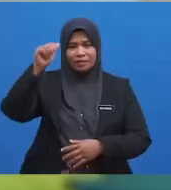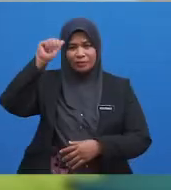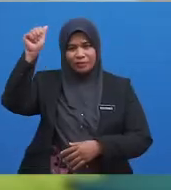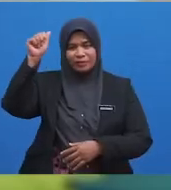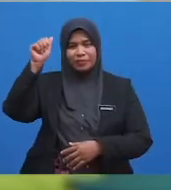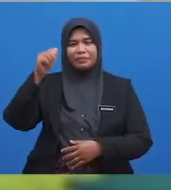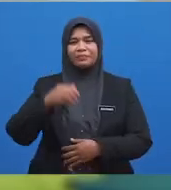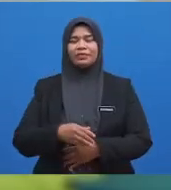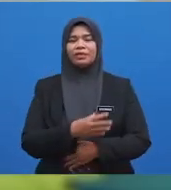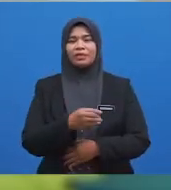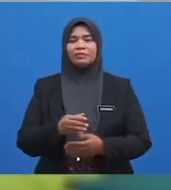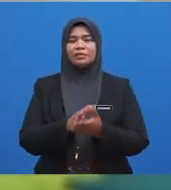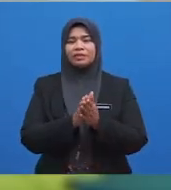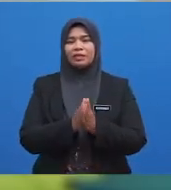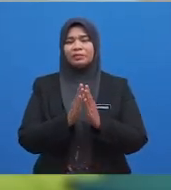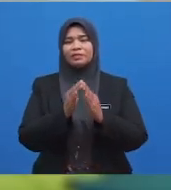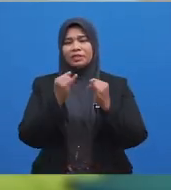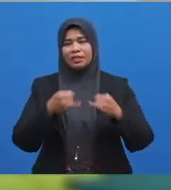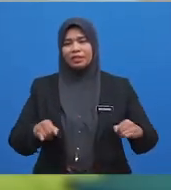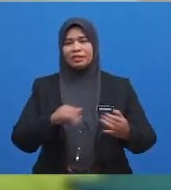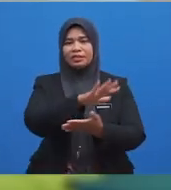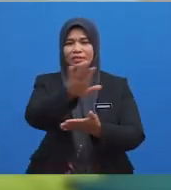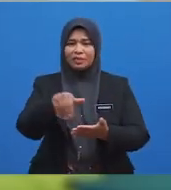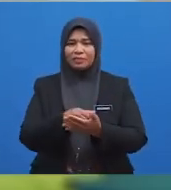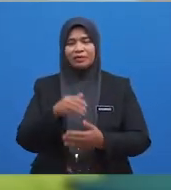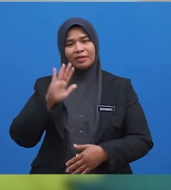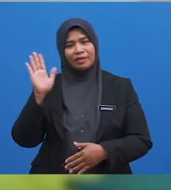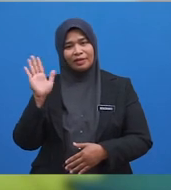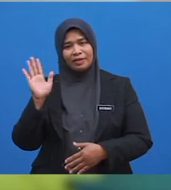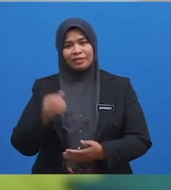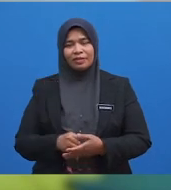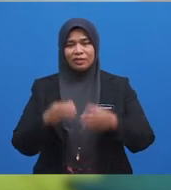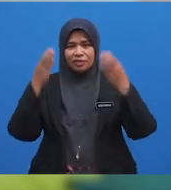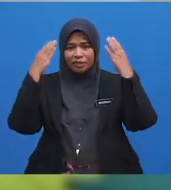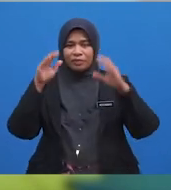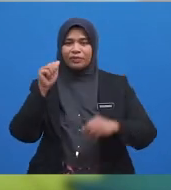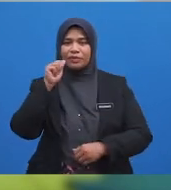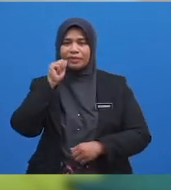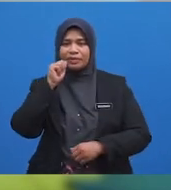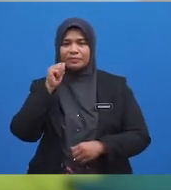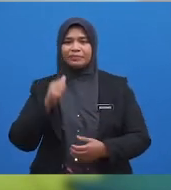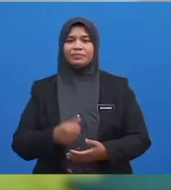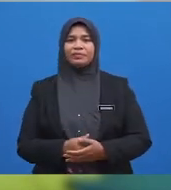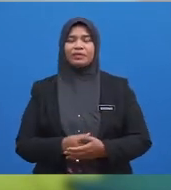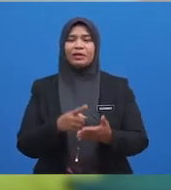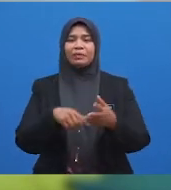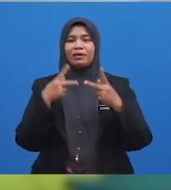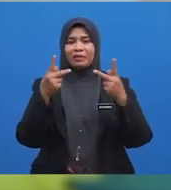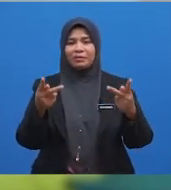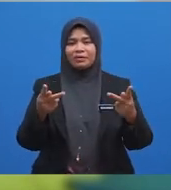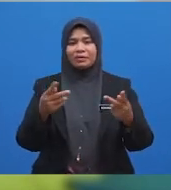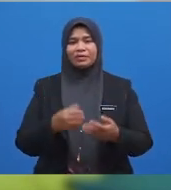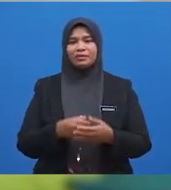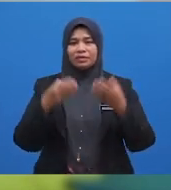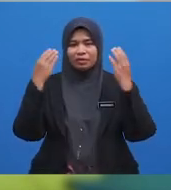assalamualaikum dan salam sejahtera semua Hai Jecko Asri di sini apa kabar